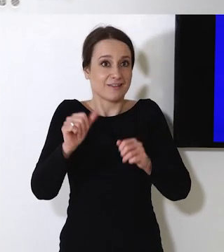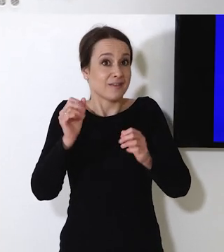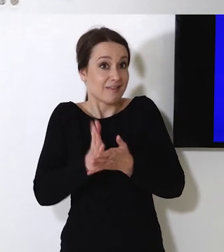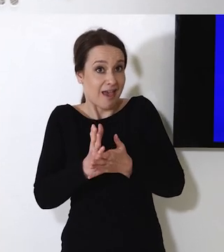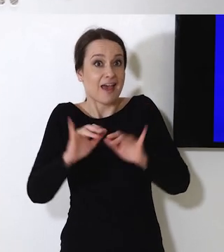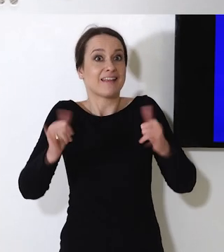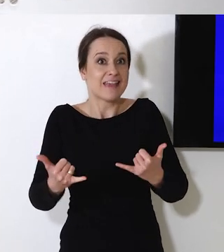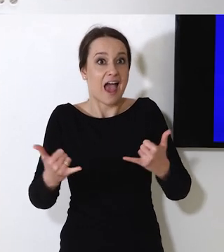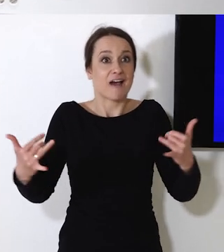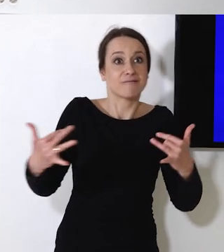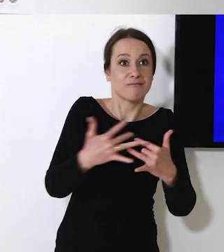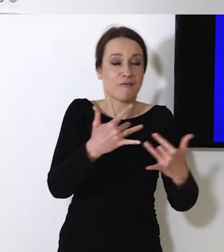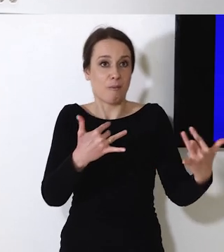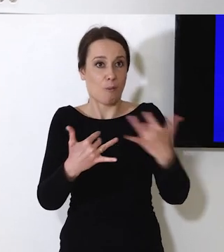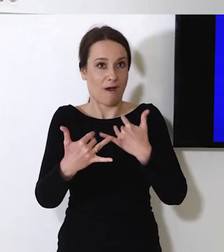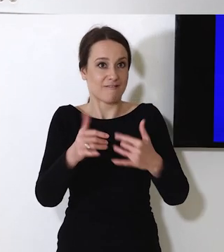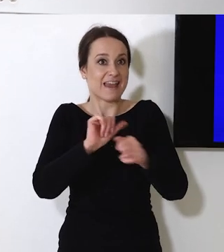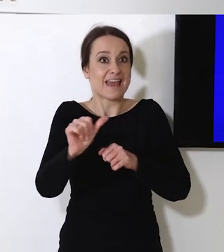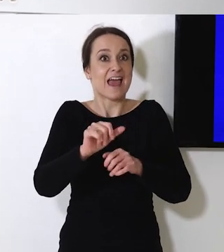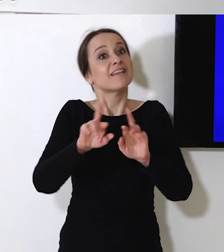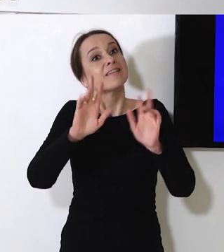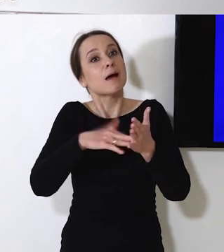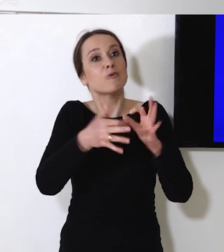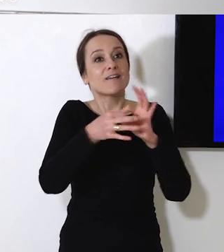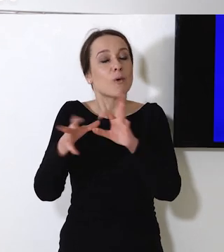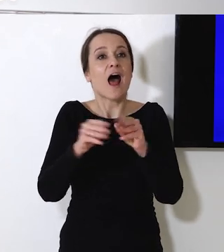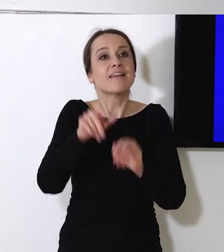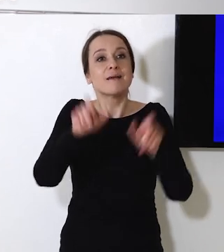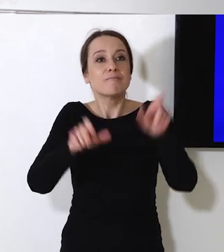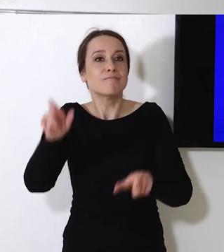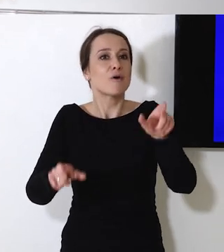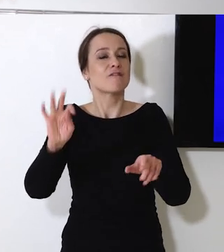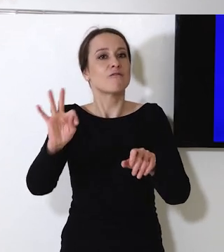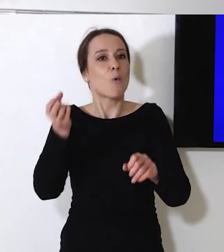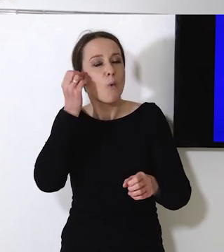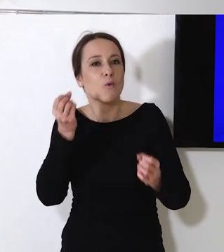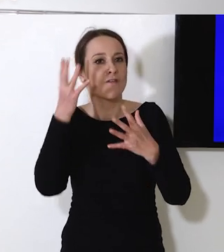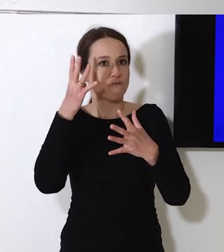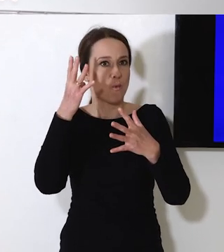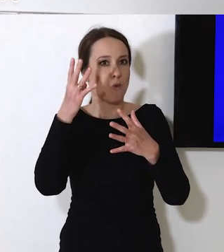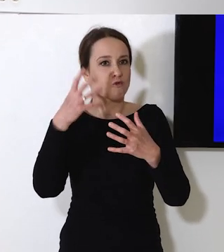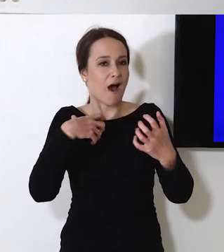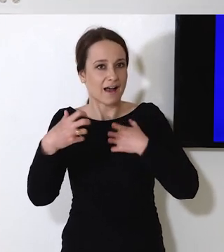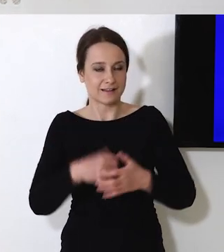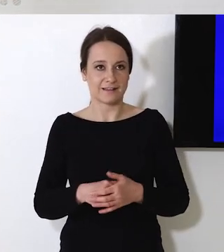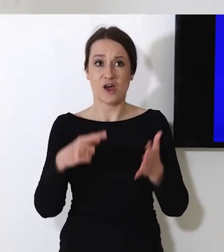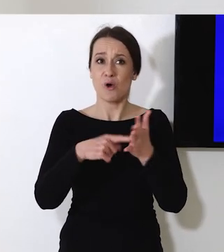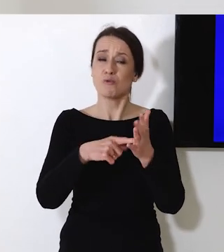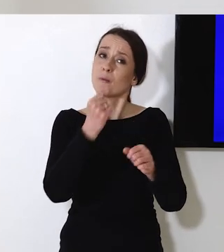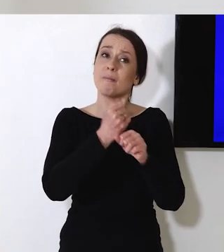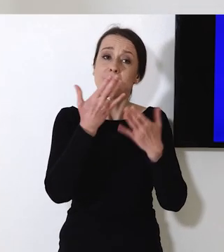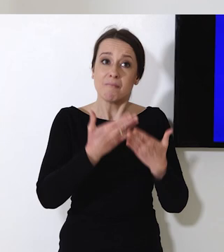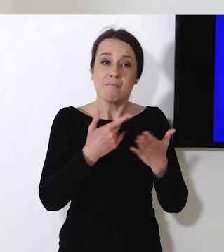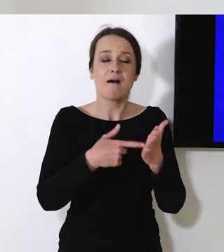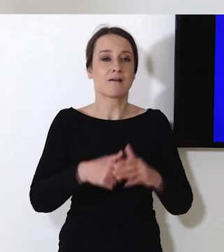z pływami jakie konstytucją powiedzmy twórczość znanych artystów jest to praca bardzo można